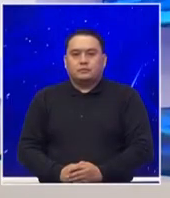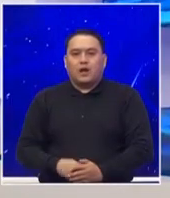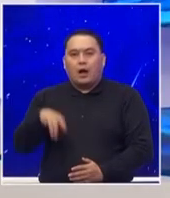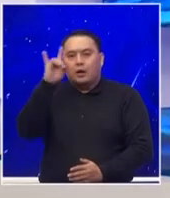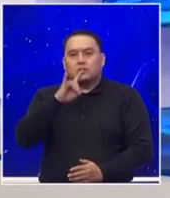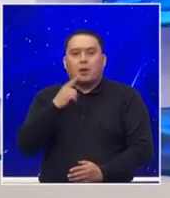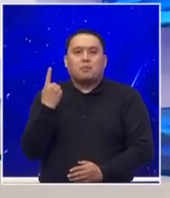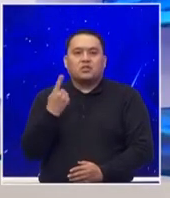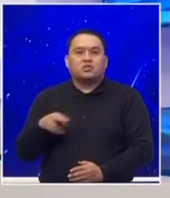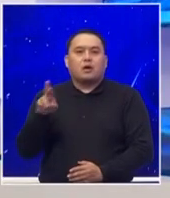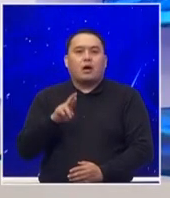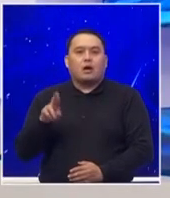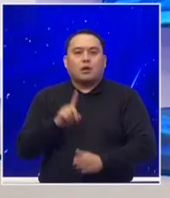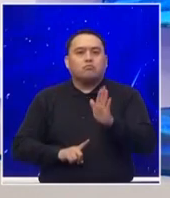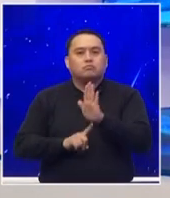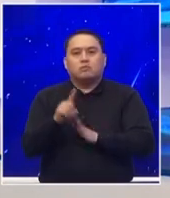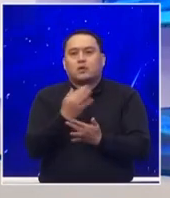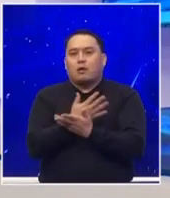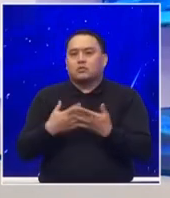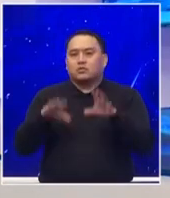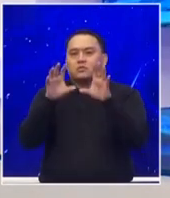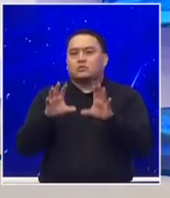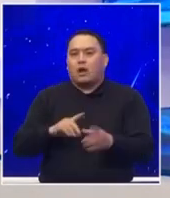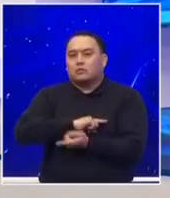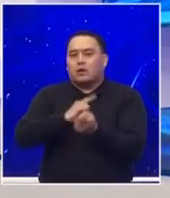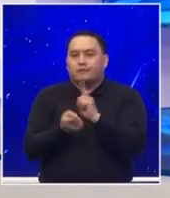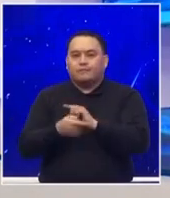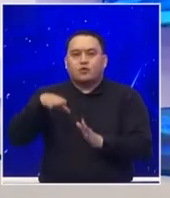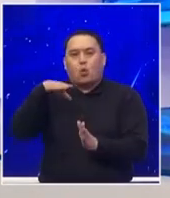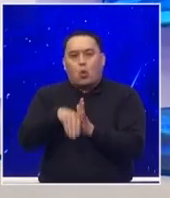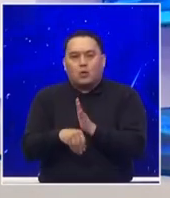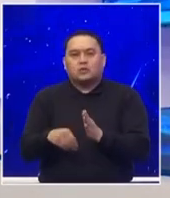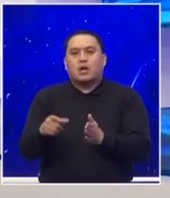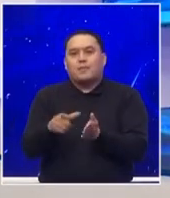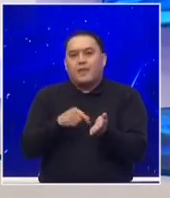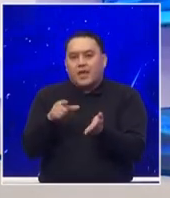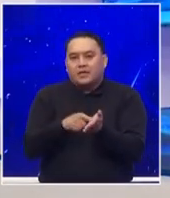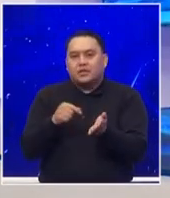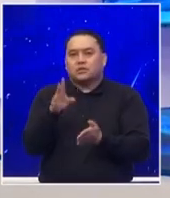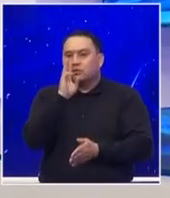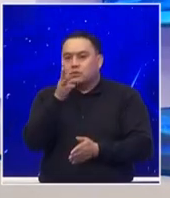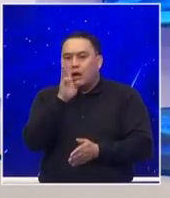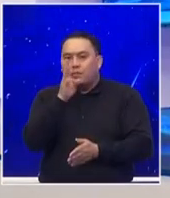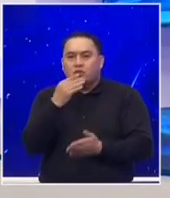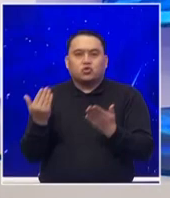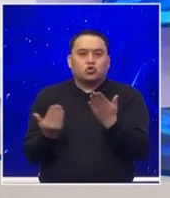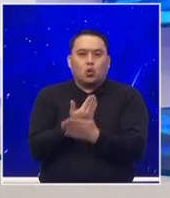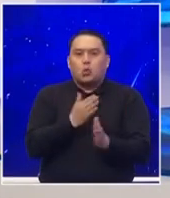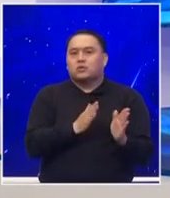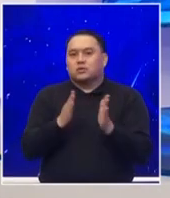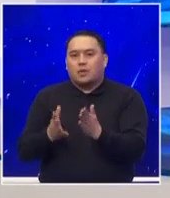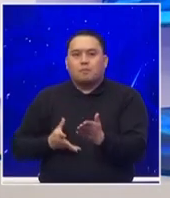Елімізде 1 қаңтардан бастап бірқатар жаңа заң күшіне енді. Енді зейнетақы, жалақы сынды төлемдер жаңа